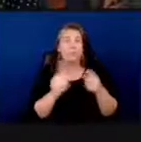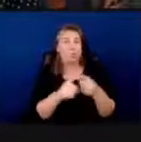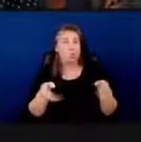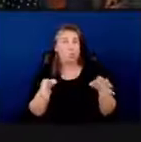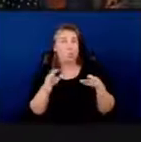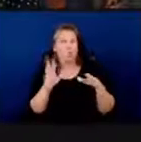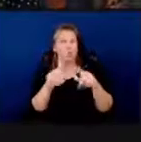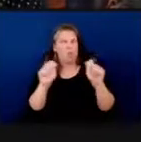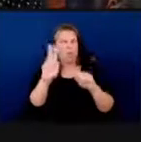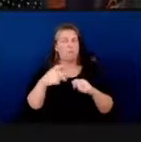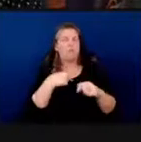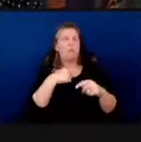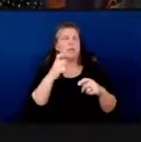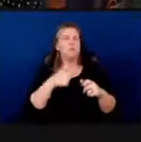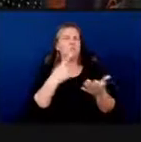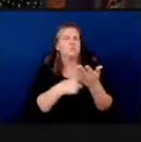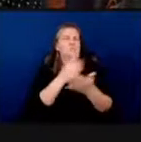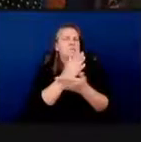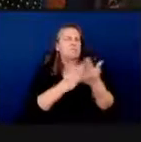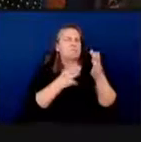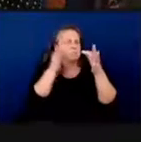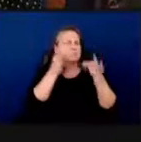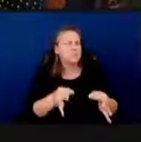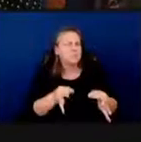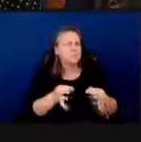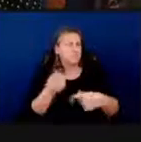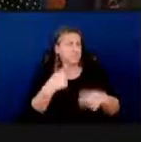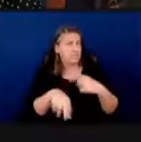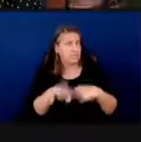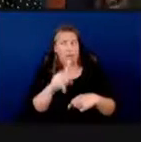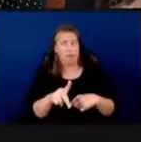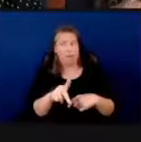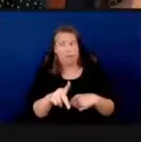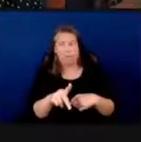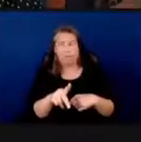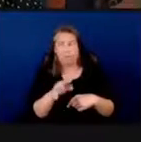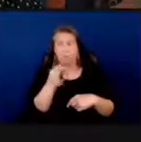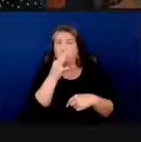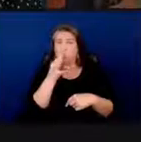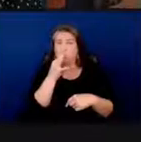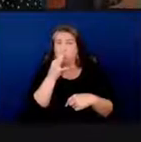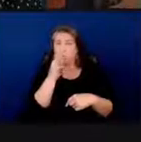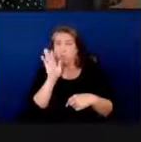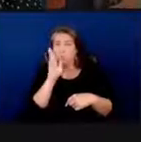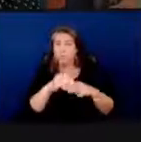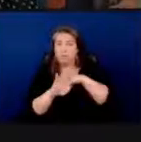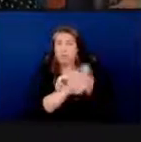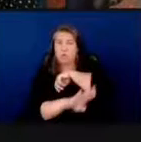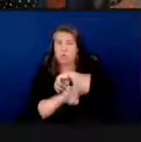هناك بعض من النقاط التي أود أن أتحدث عنها.